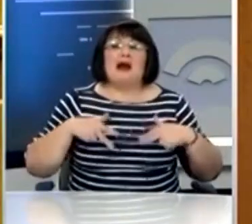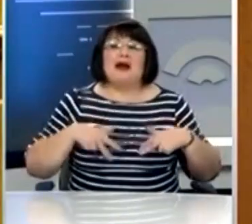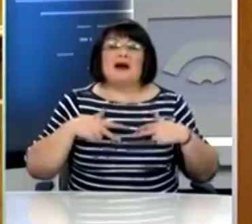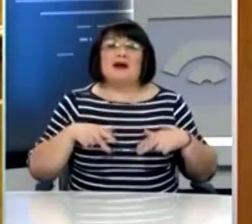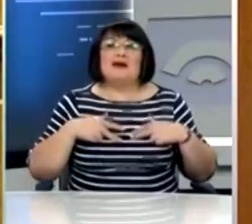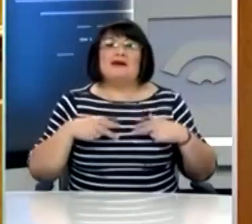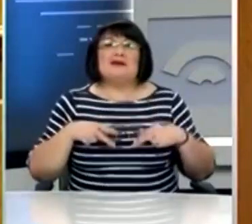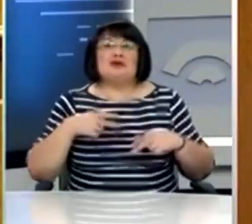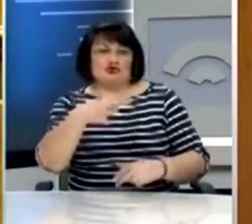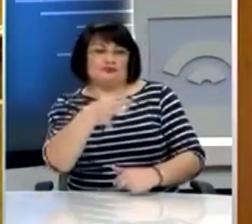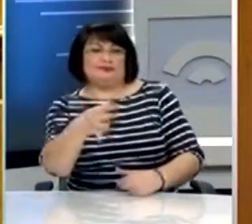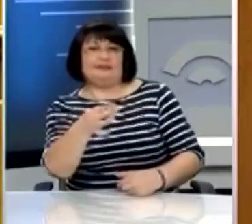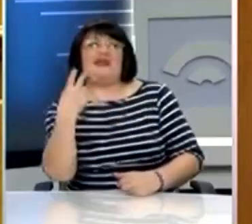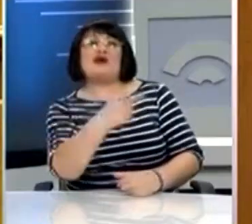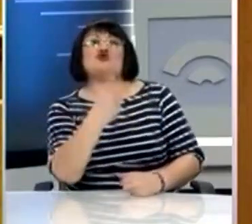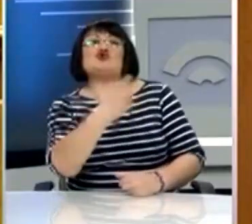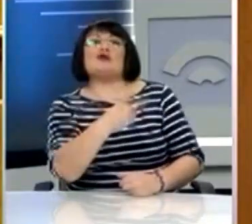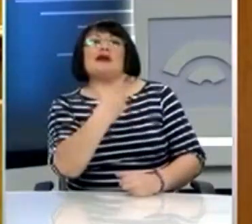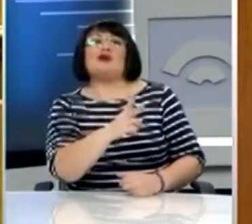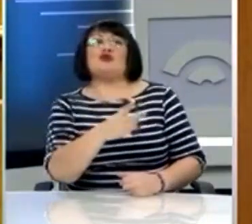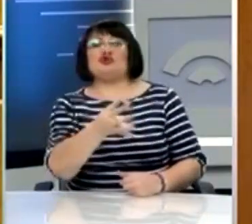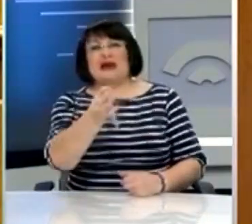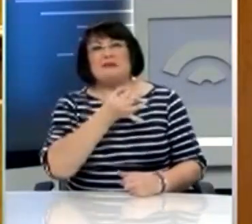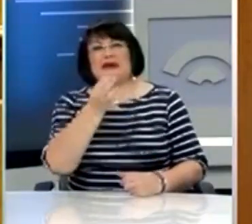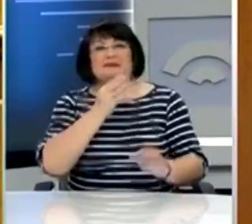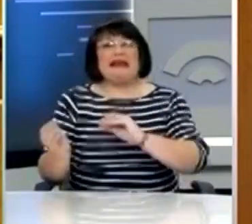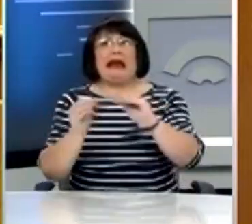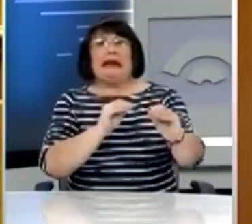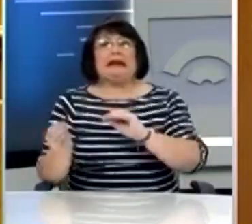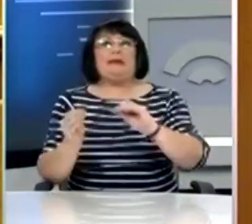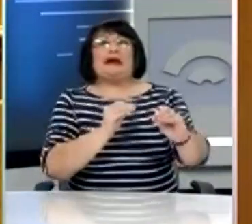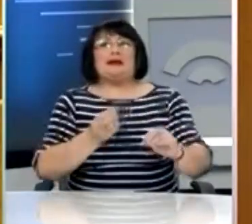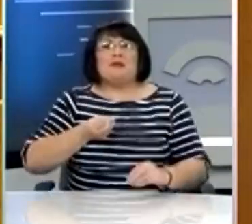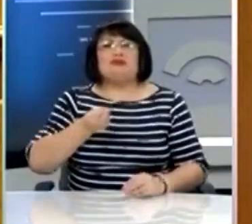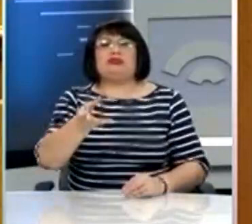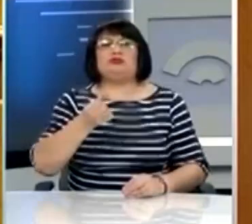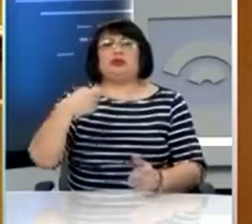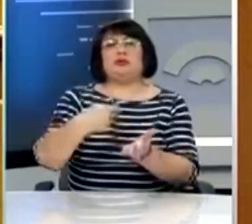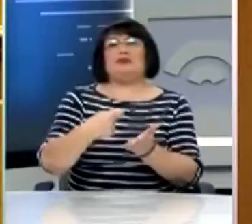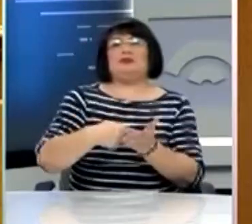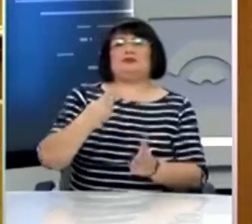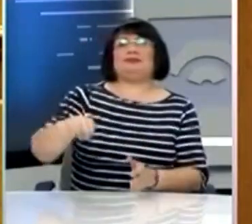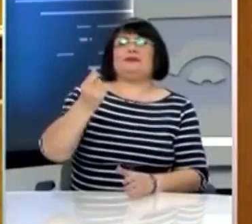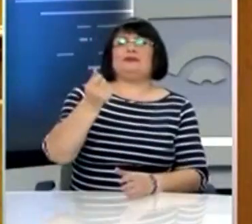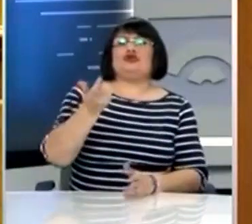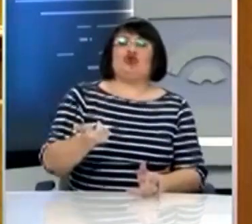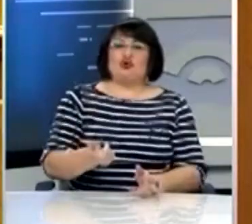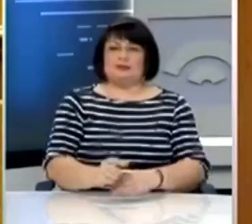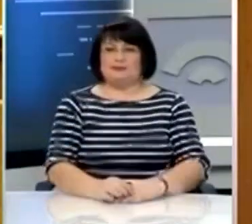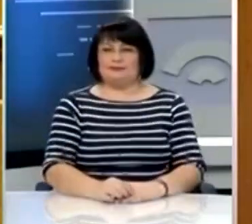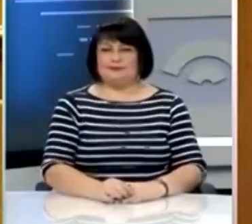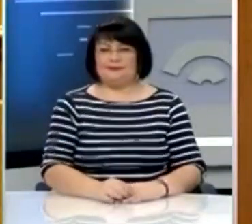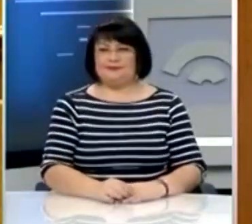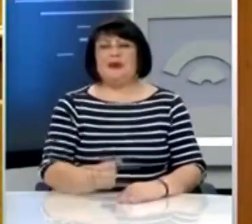με γαλάζιους μετακλητούς. Εσείς που είχατε κάνει σημαία τους μετακλητούς του ΣΥΡΙΖΑ. Τους αυξήσατε και το μισθό, βεβαίως, διότι παρότι